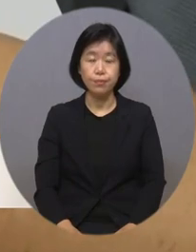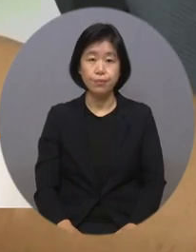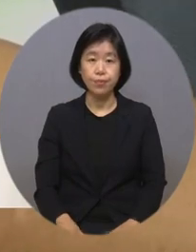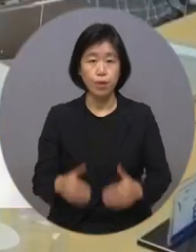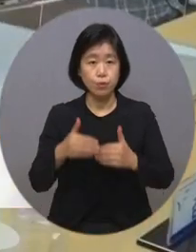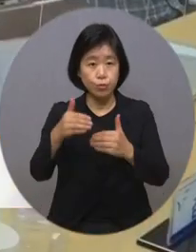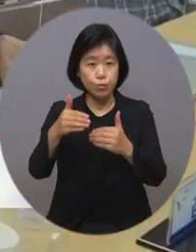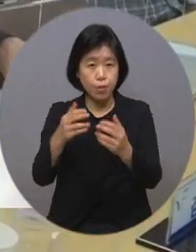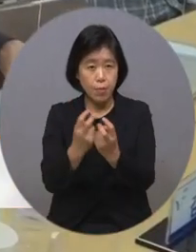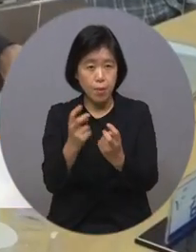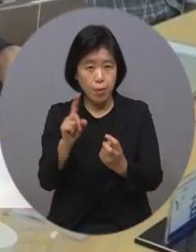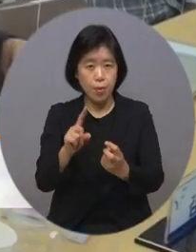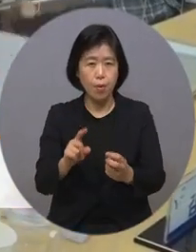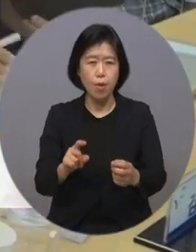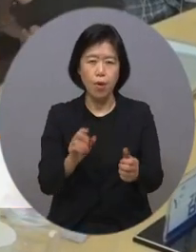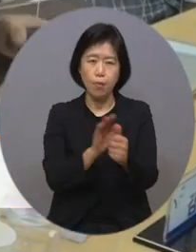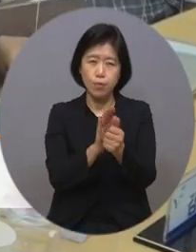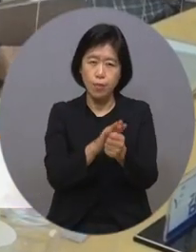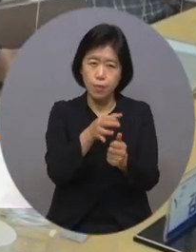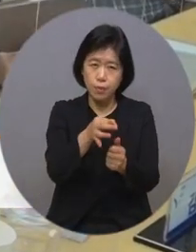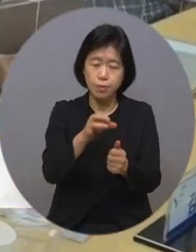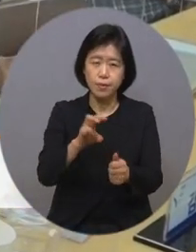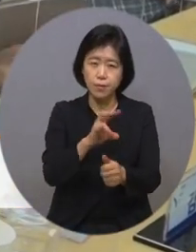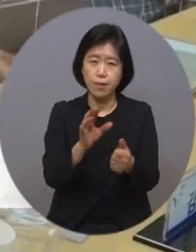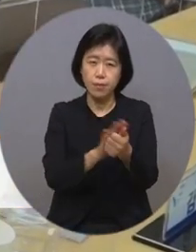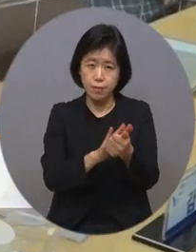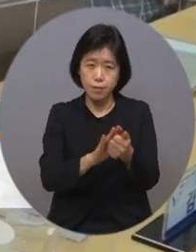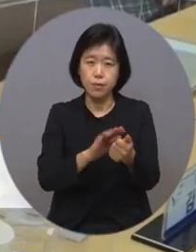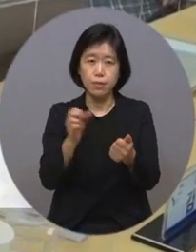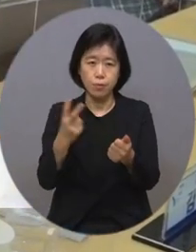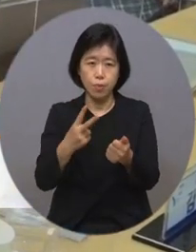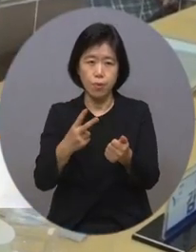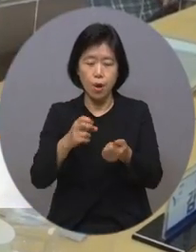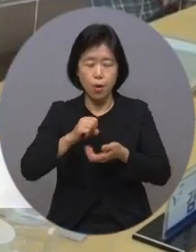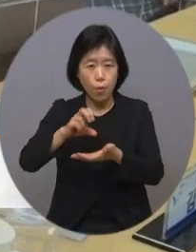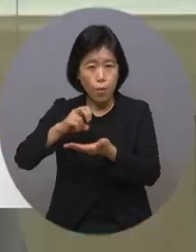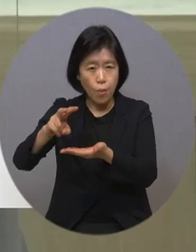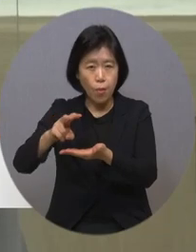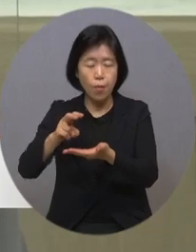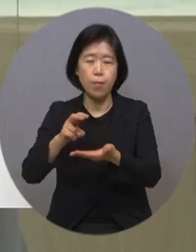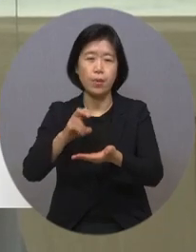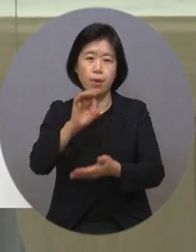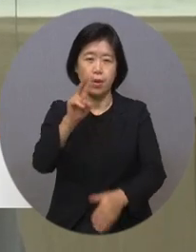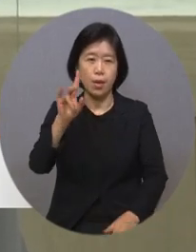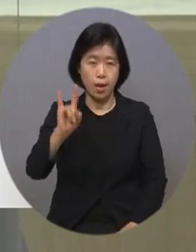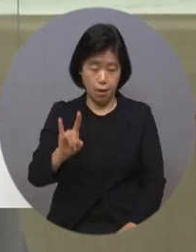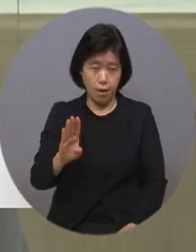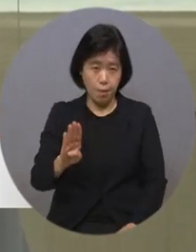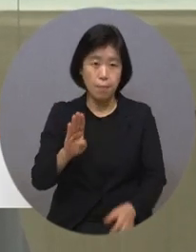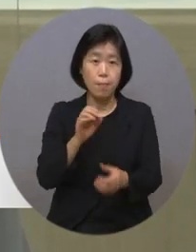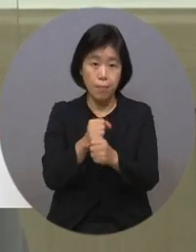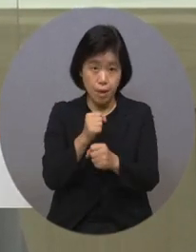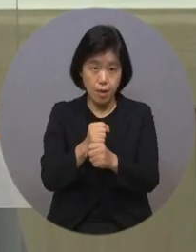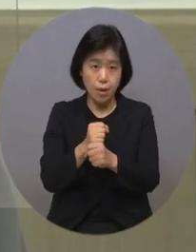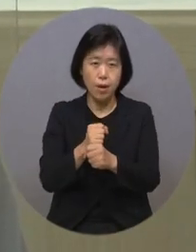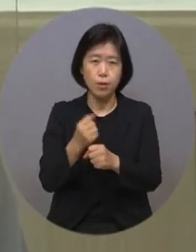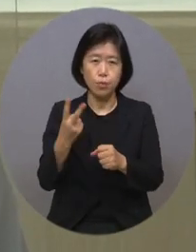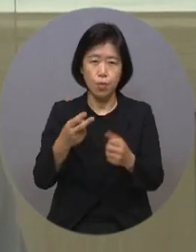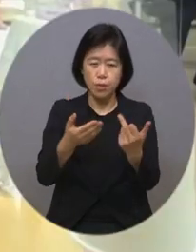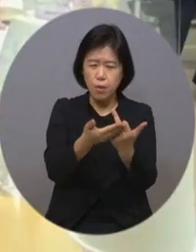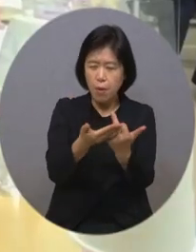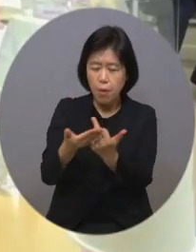시책으로는 보조금 24서비스, 충남형 공공배달앱 운영 방안과 도서지역 택배 정상화 운영 등을